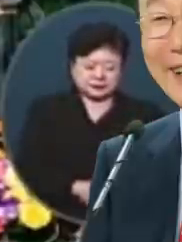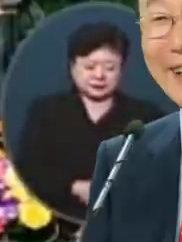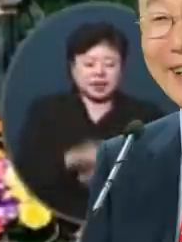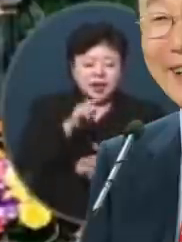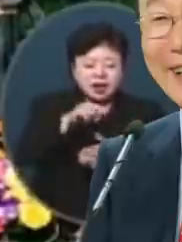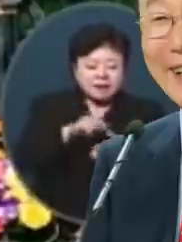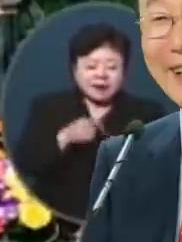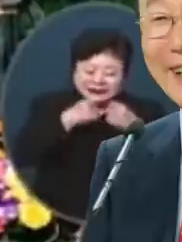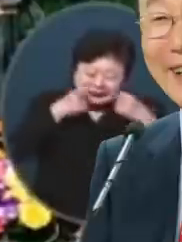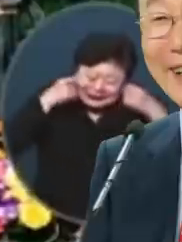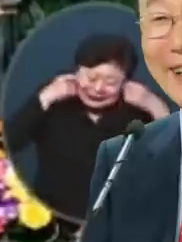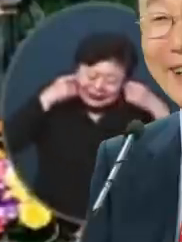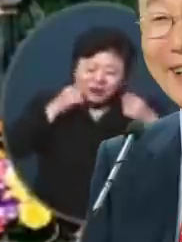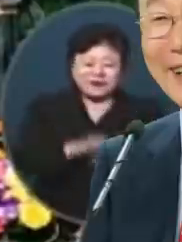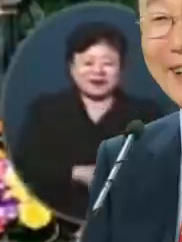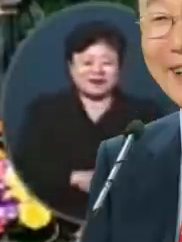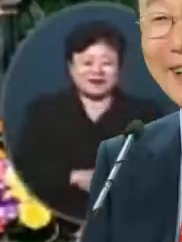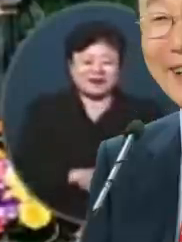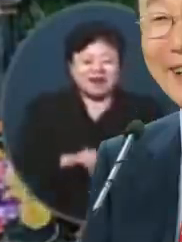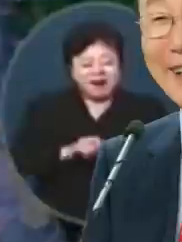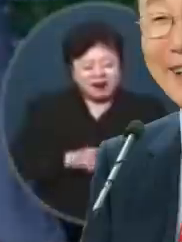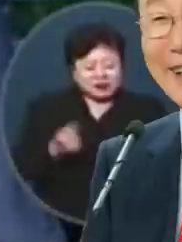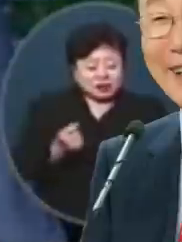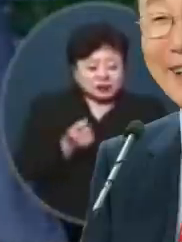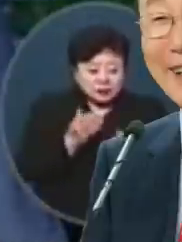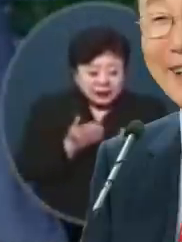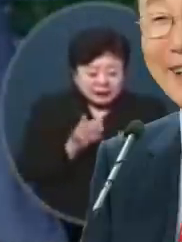마음의 즐거움을 억지로라도 가지십시오.